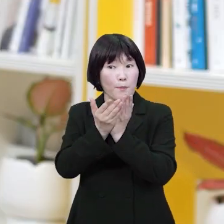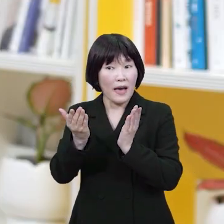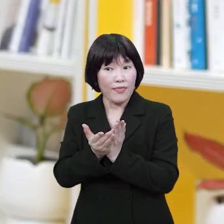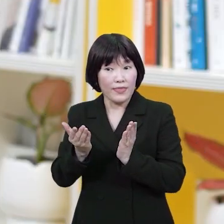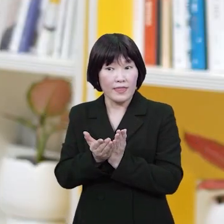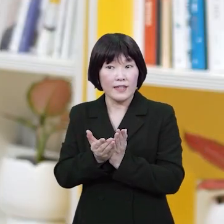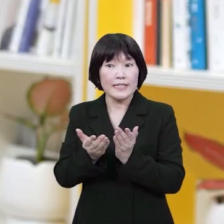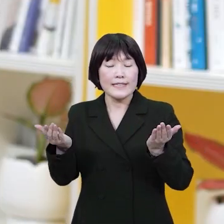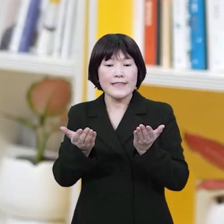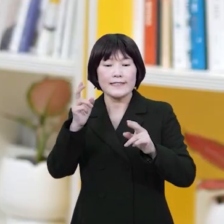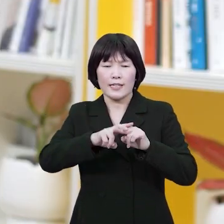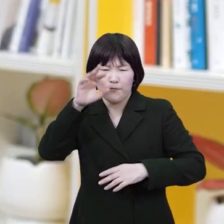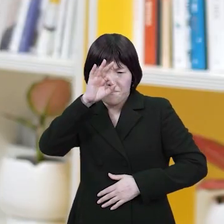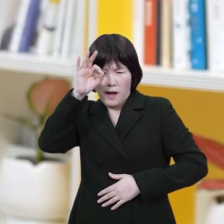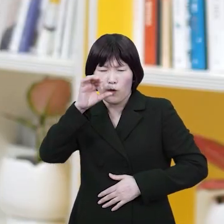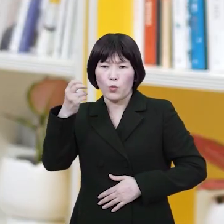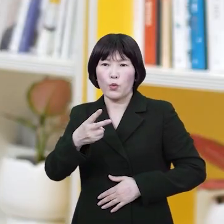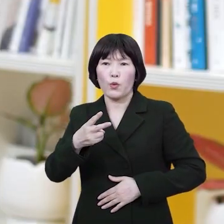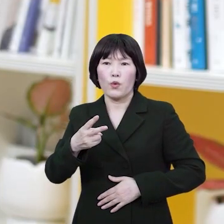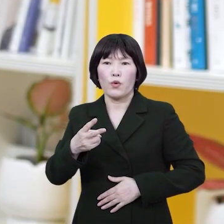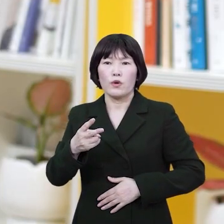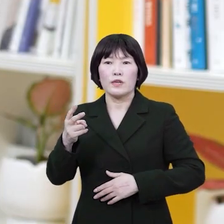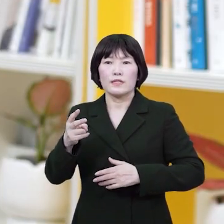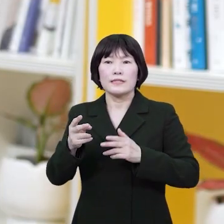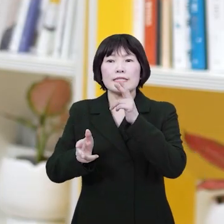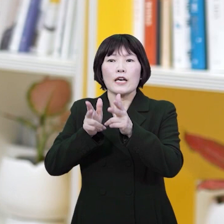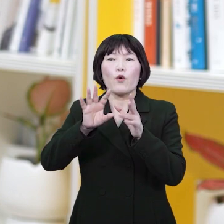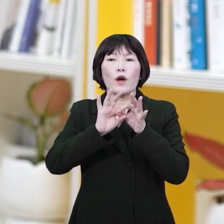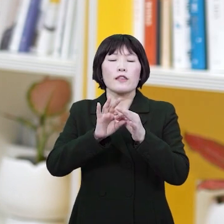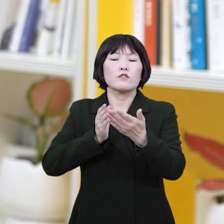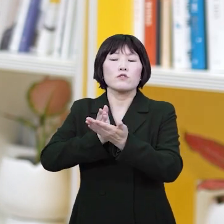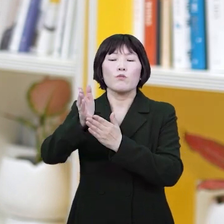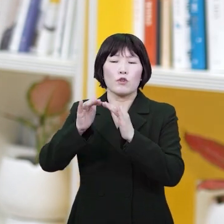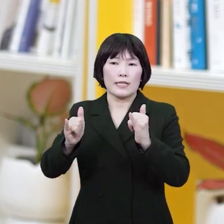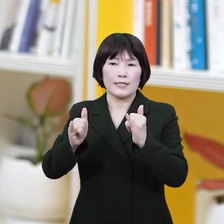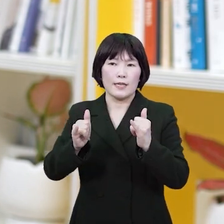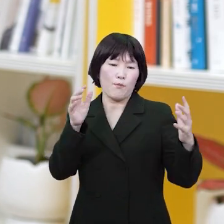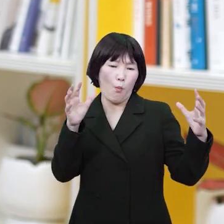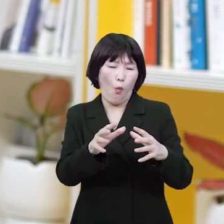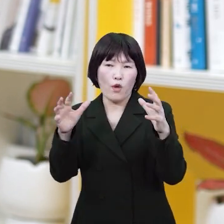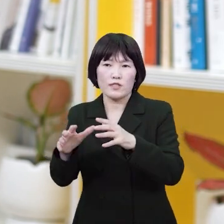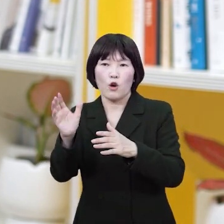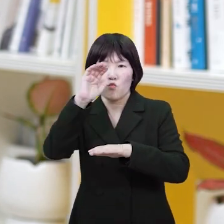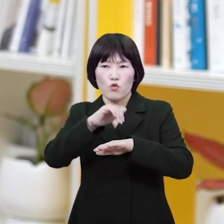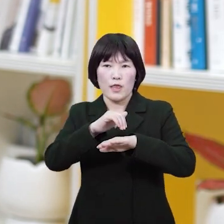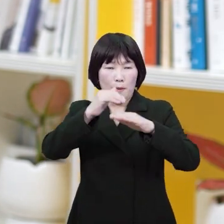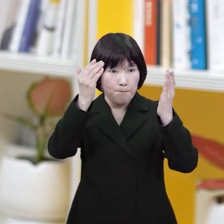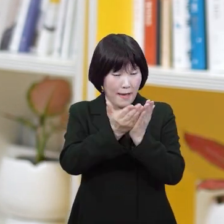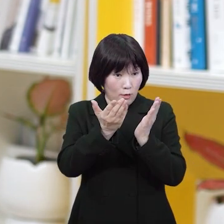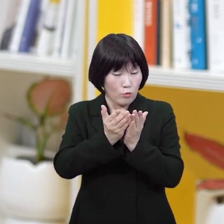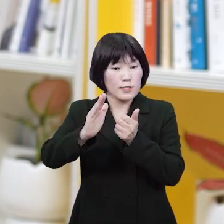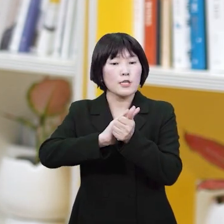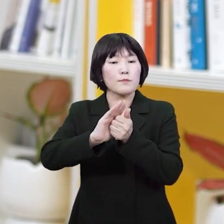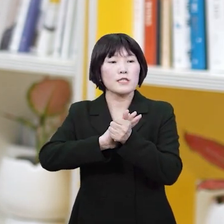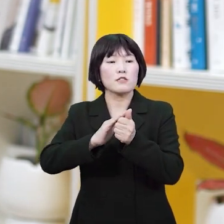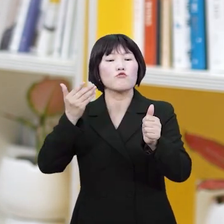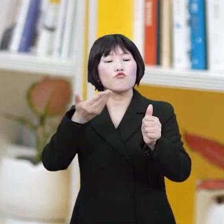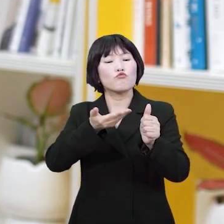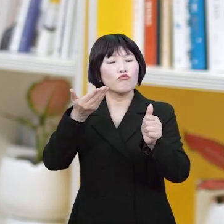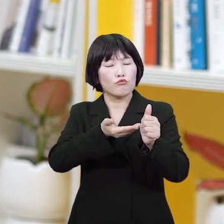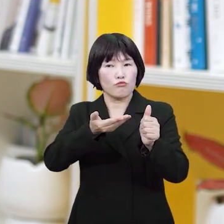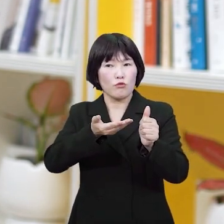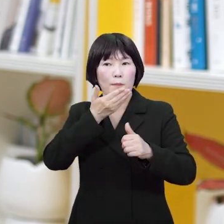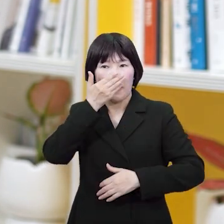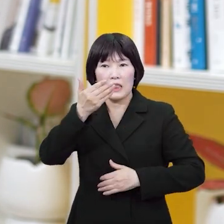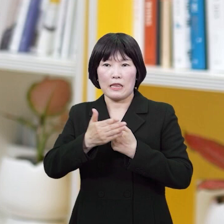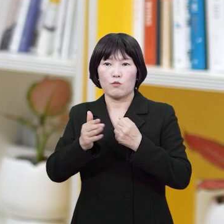사업과 관련된 전문가들이 협력하여서 훈련생들에게 맞춤형 서비스를 제공할 수 있기 때문에 본 사업이 더